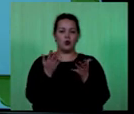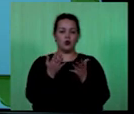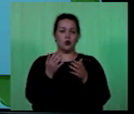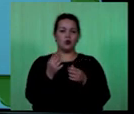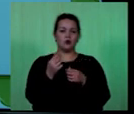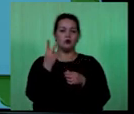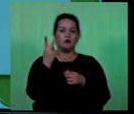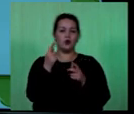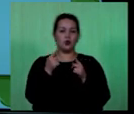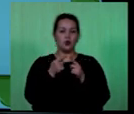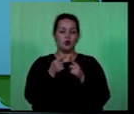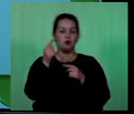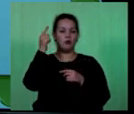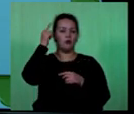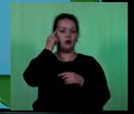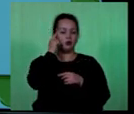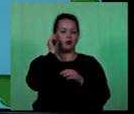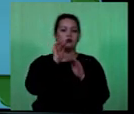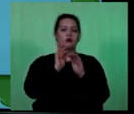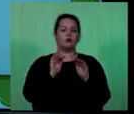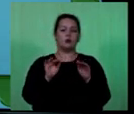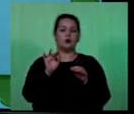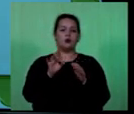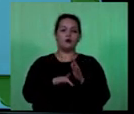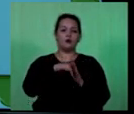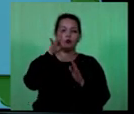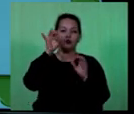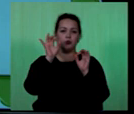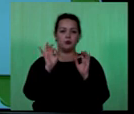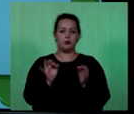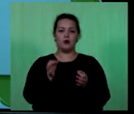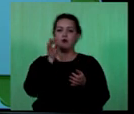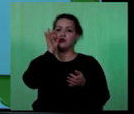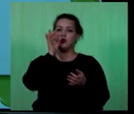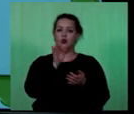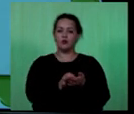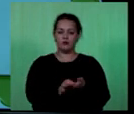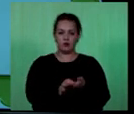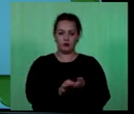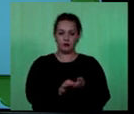угла подумайте ребята и выберите правильный ответ